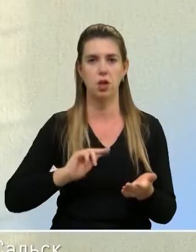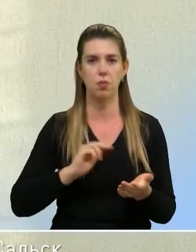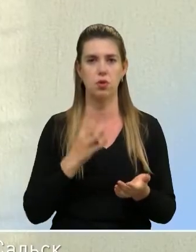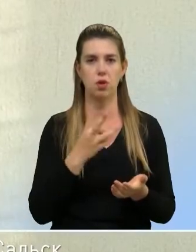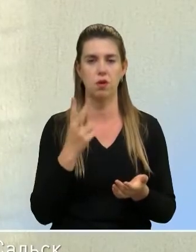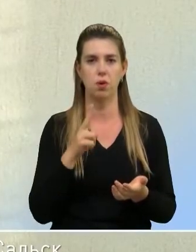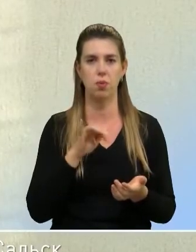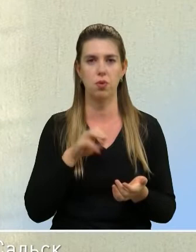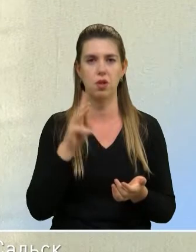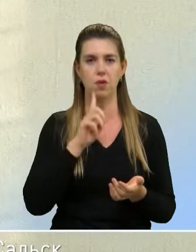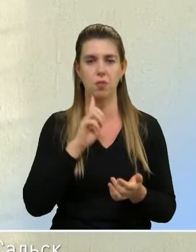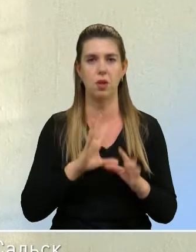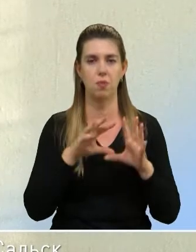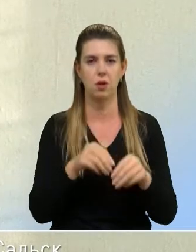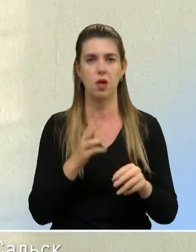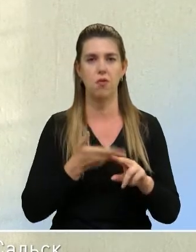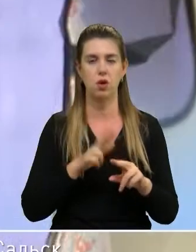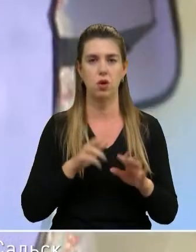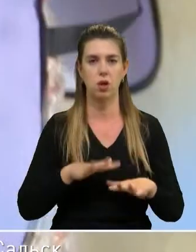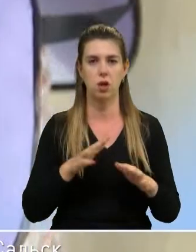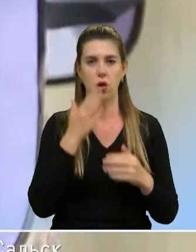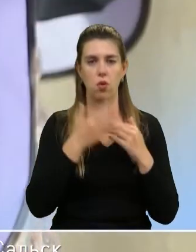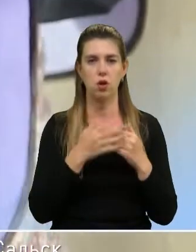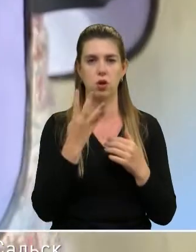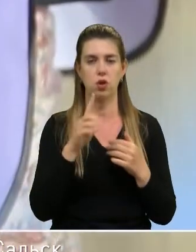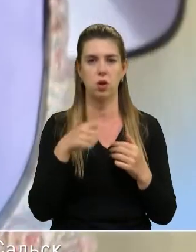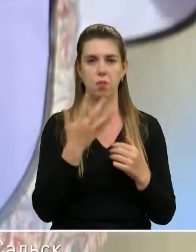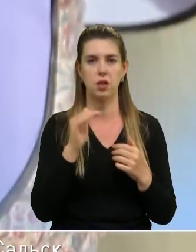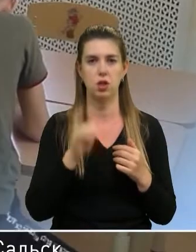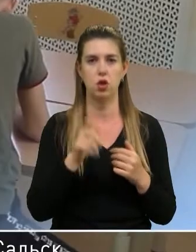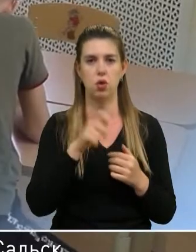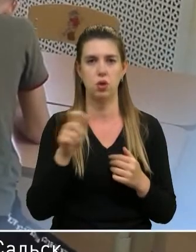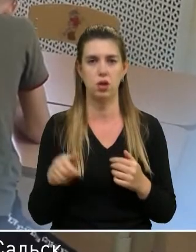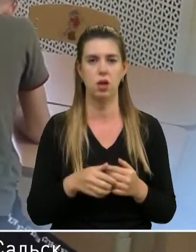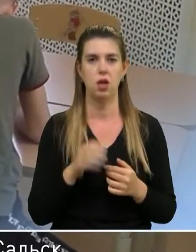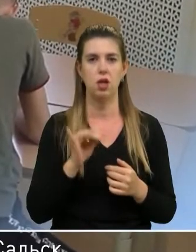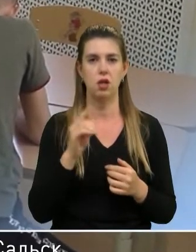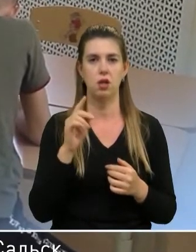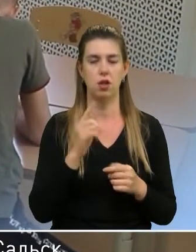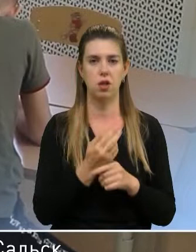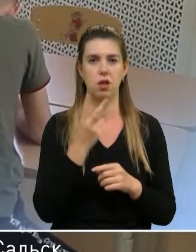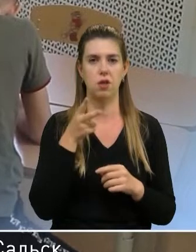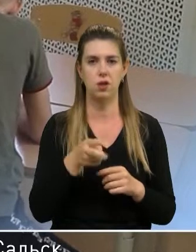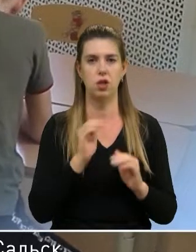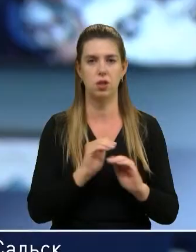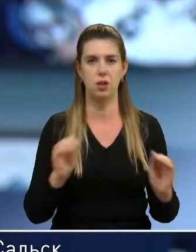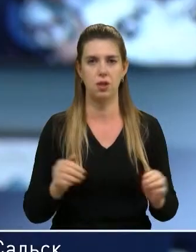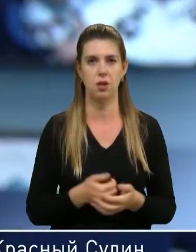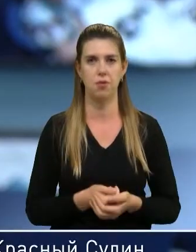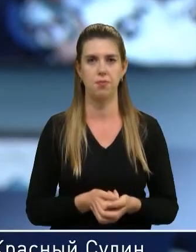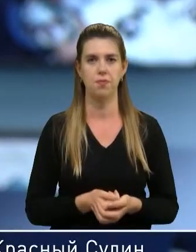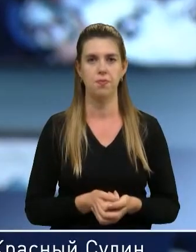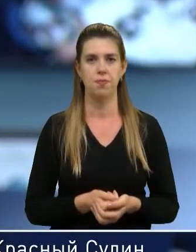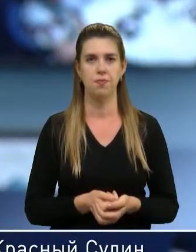42 пункта временного размещения, в которых находится около 4 500 человек, в том числе 2000 детей.